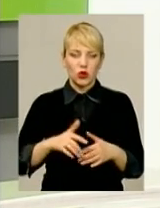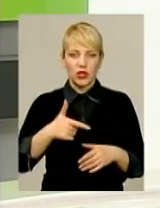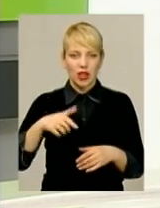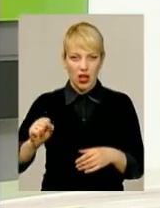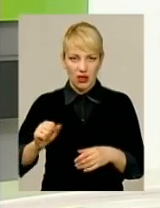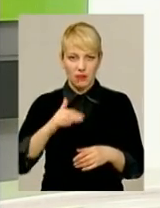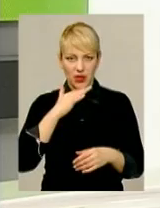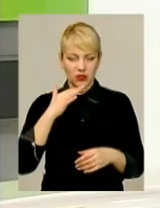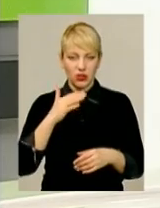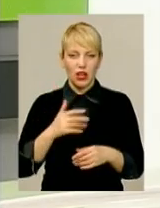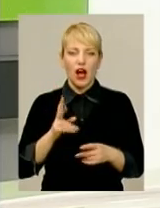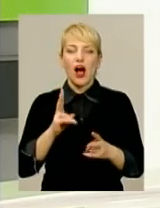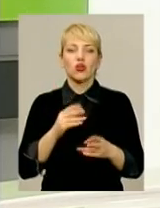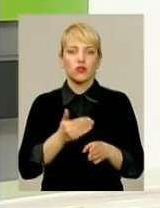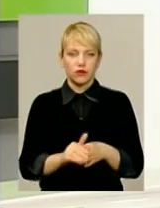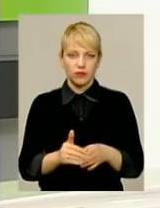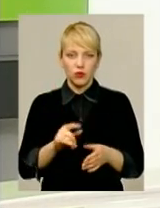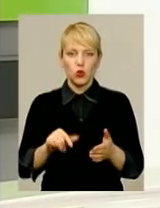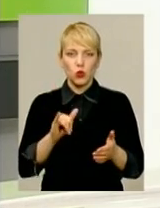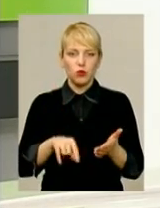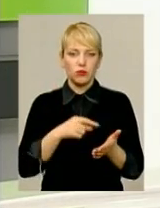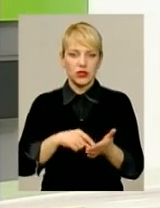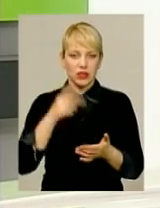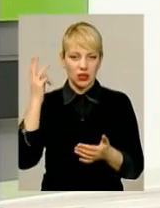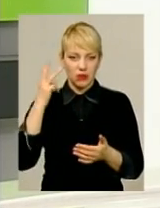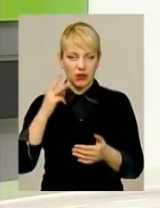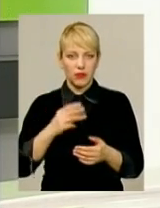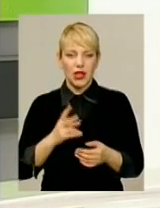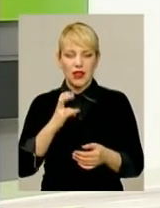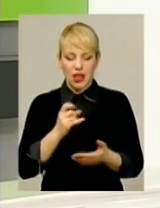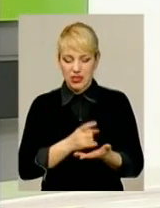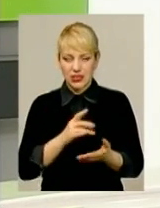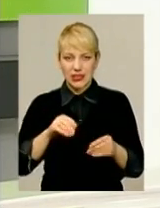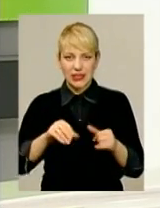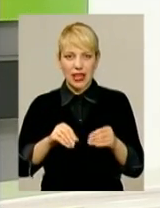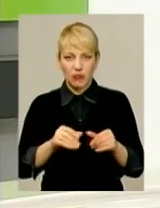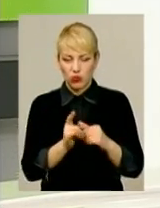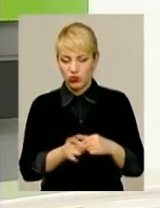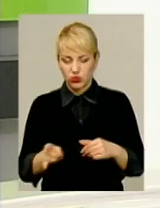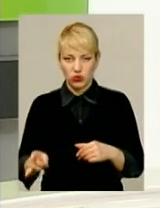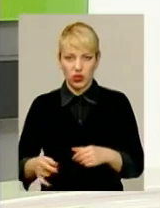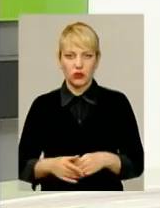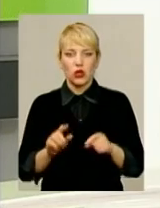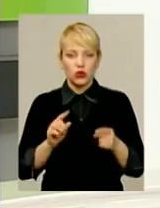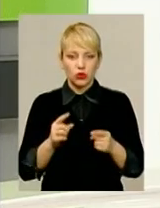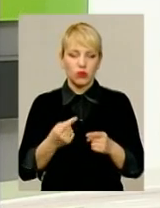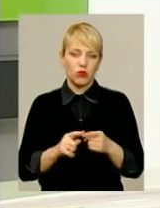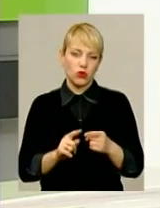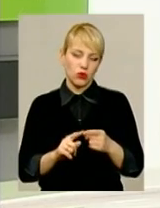території ніхто і не виділить в місті Хмельницькому під наземну стоянку. Тому от один